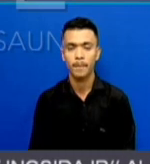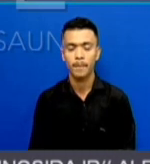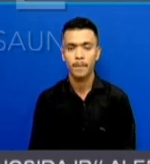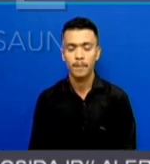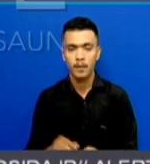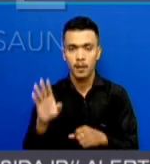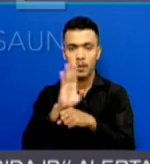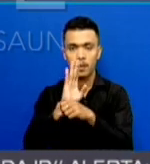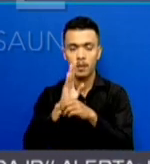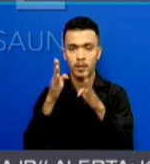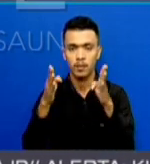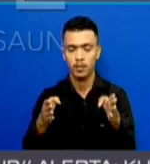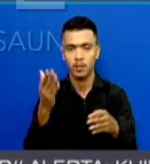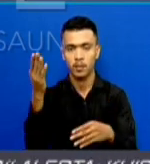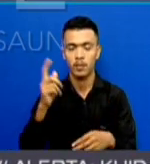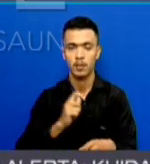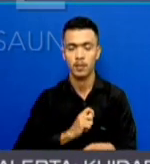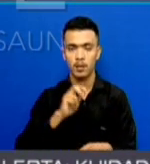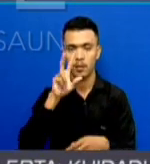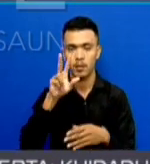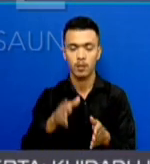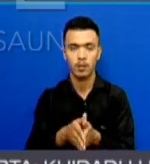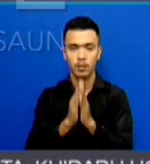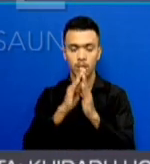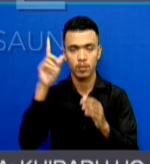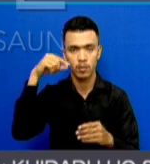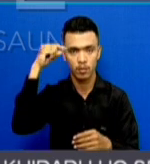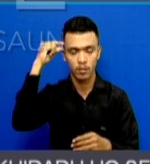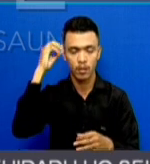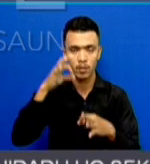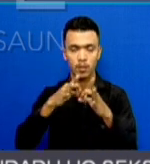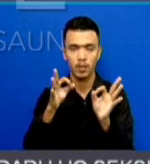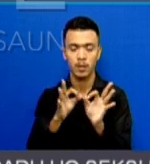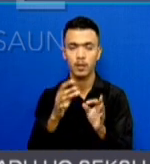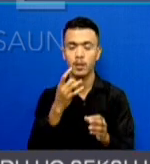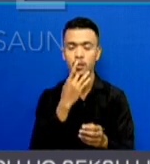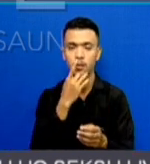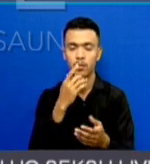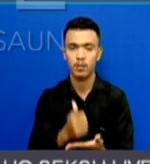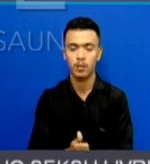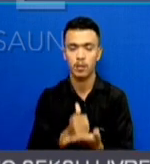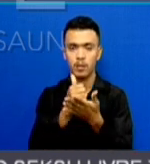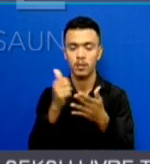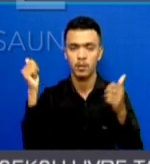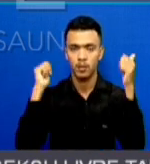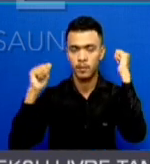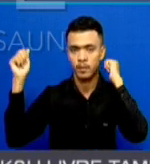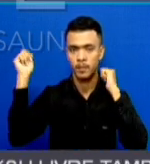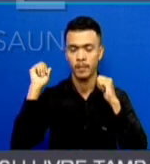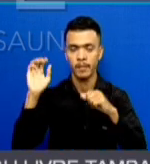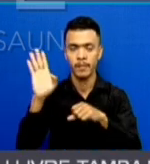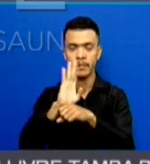Ia parte seluk negosiante ambulante ia tasitolu husu governu atu instala elektrisidade basira o di facilita sirene atividade di